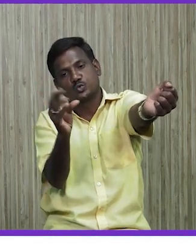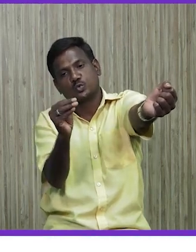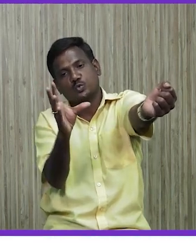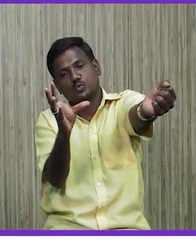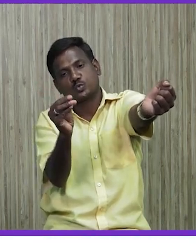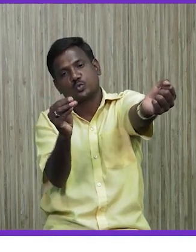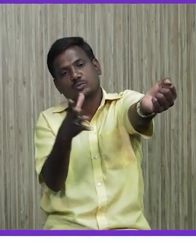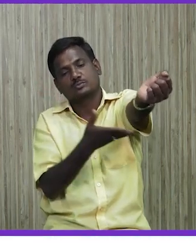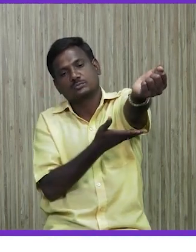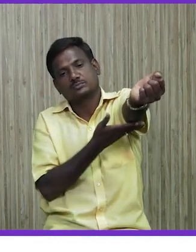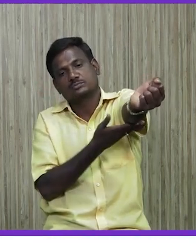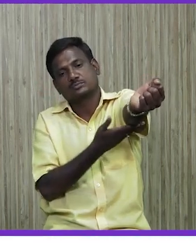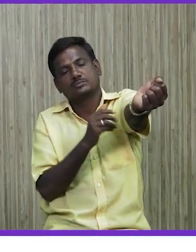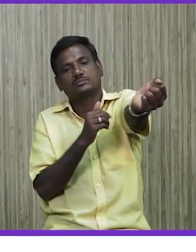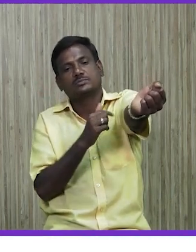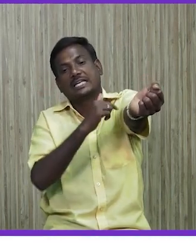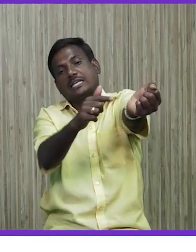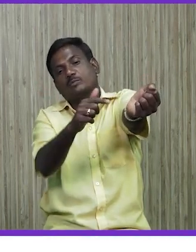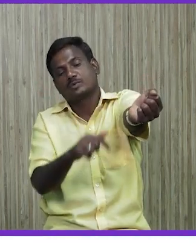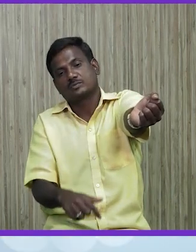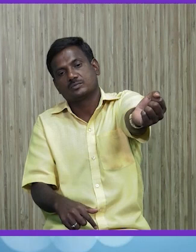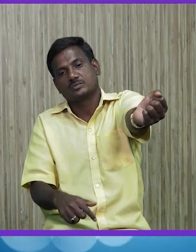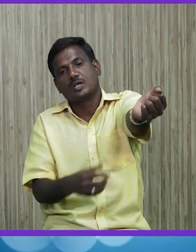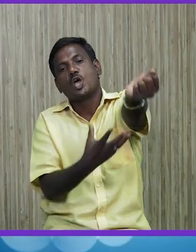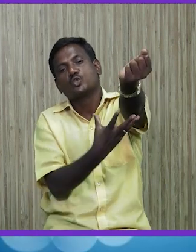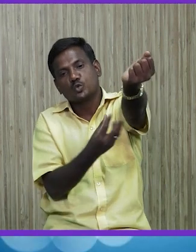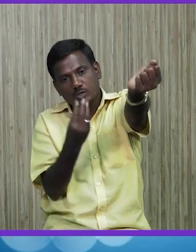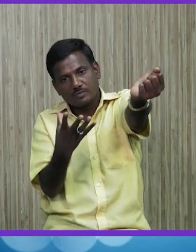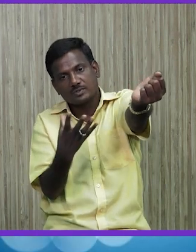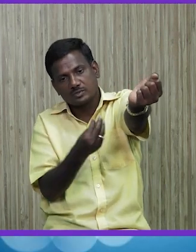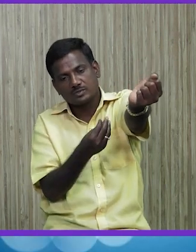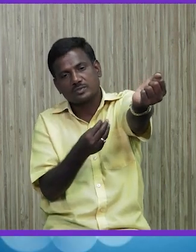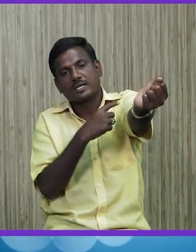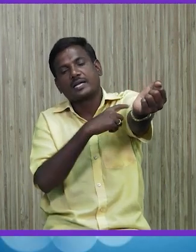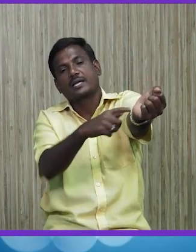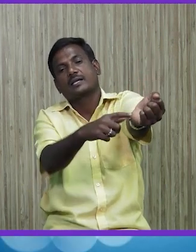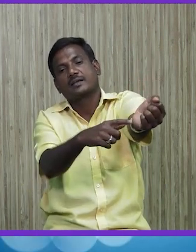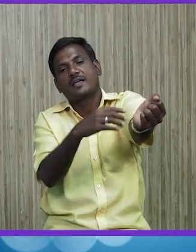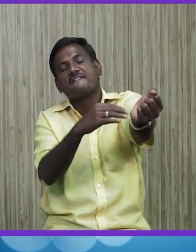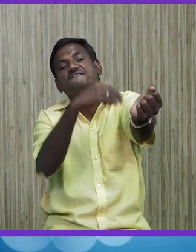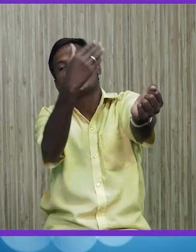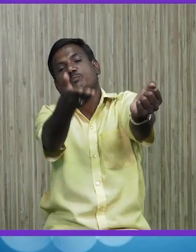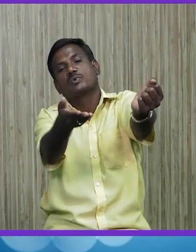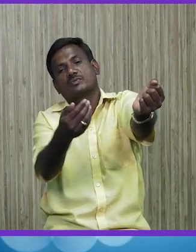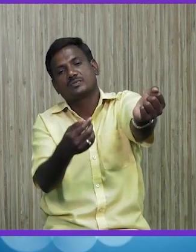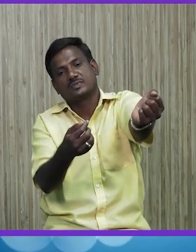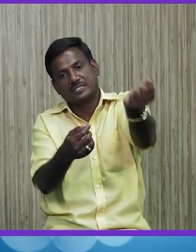சுருங்குகிறது இது சுருங்கு வதால் கையினை வெளிப்புரமாக